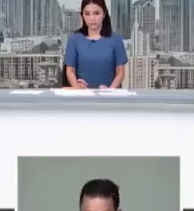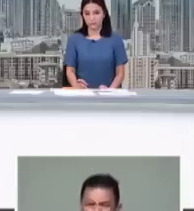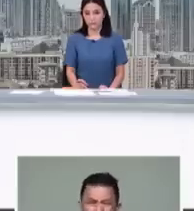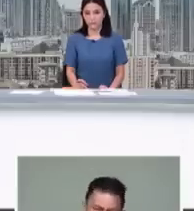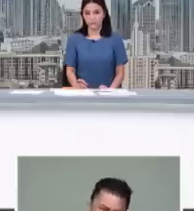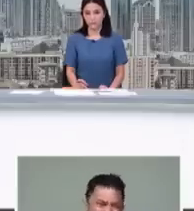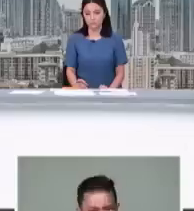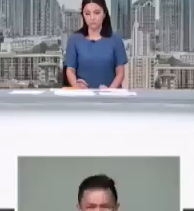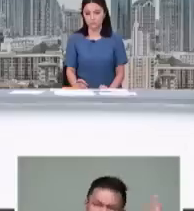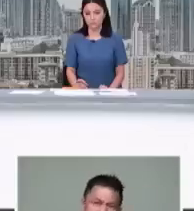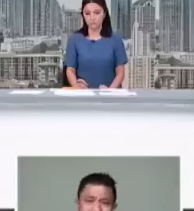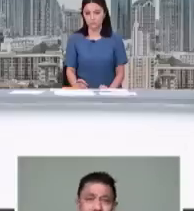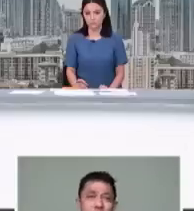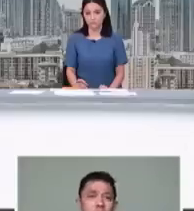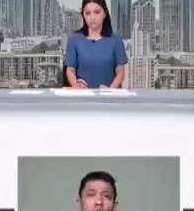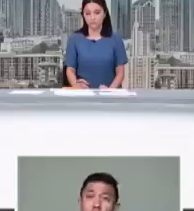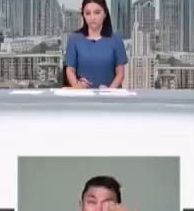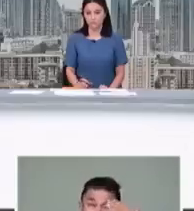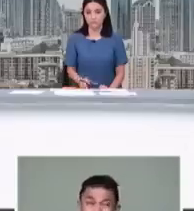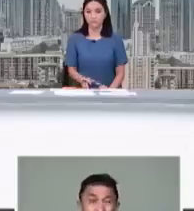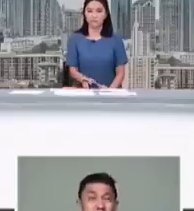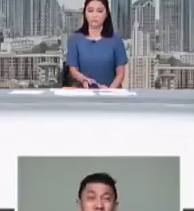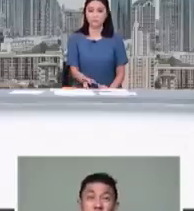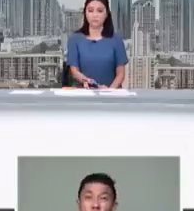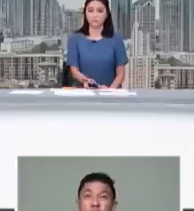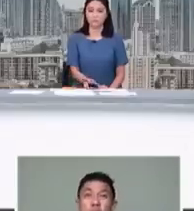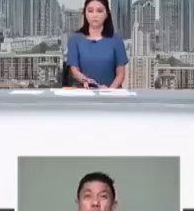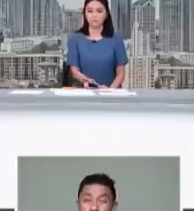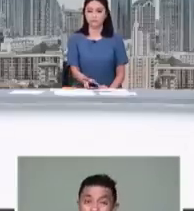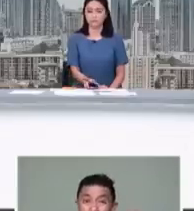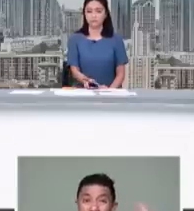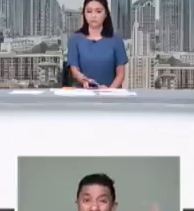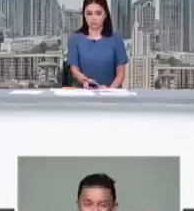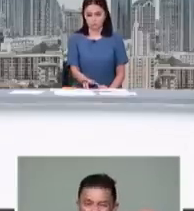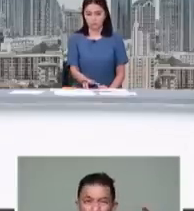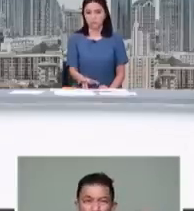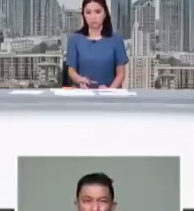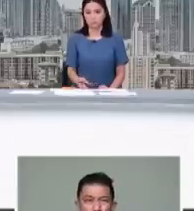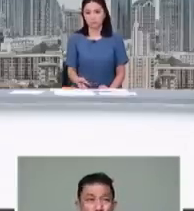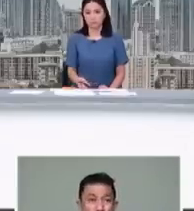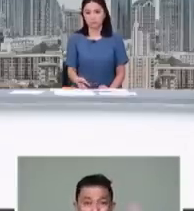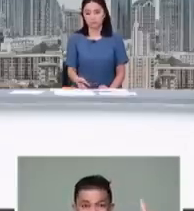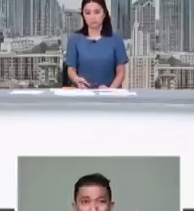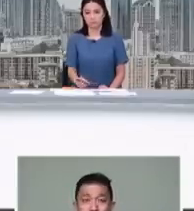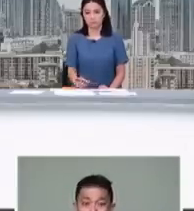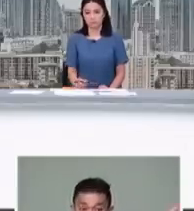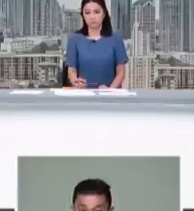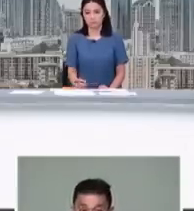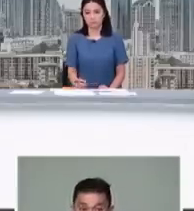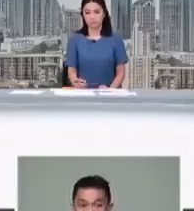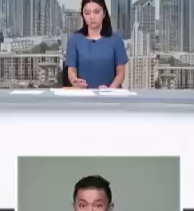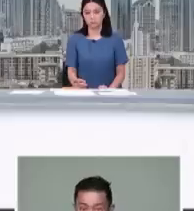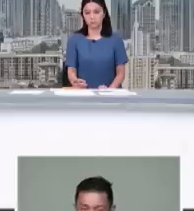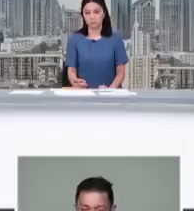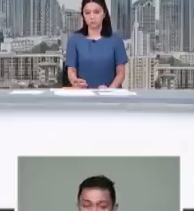ฏว่าเดินทางกันในช่วง Thanksgiving วันขอบคุณพระเจ้าเนี่ย6ล้านกว่าคนเลยแล้วที่สำคัญตอนนี้จำนวนผู้ติดเชื้อเกินแสนติดต่